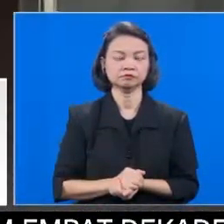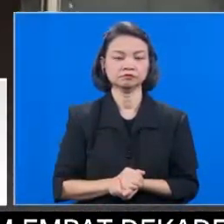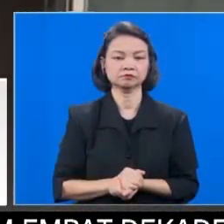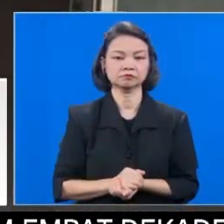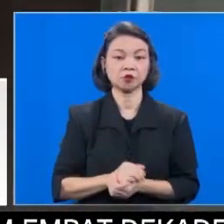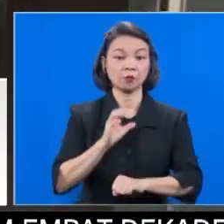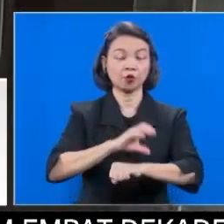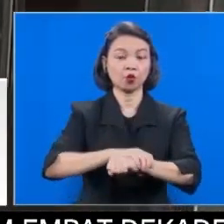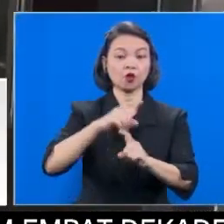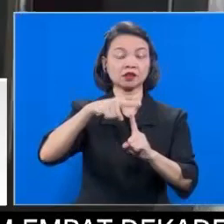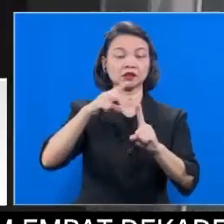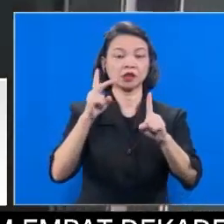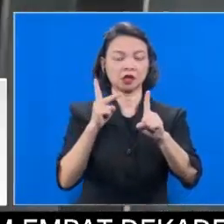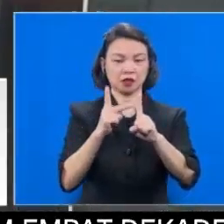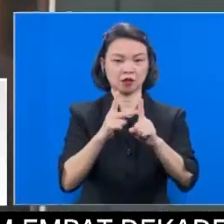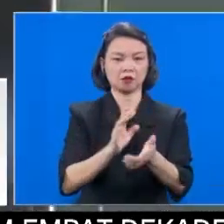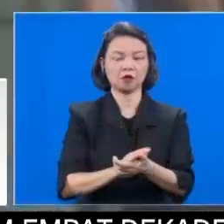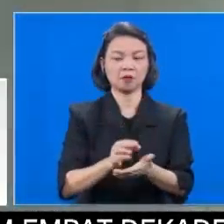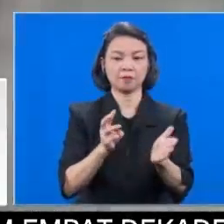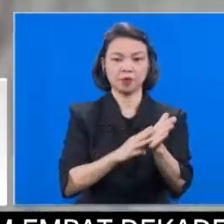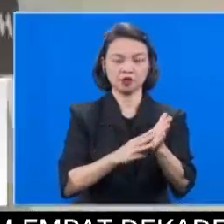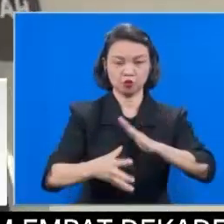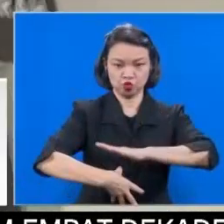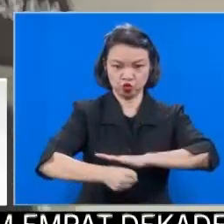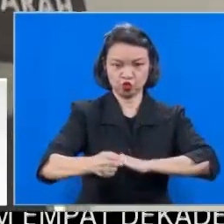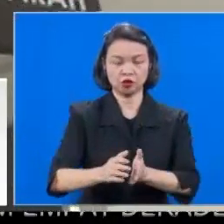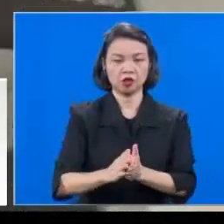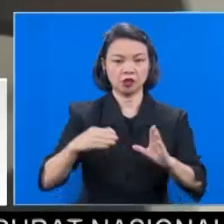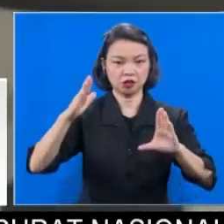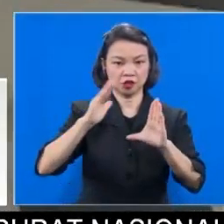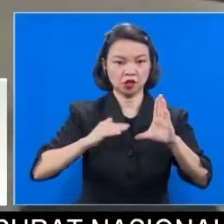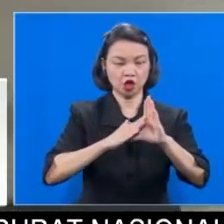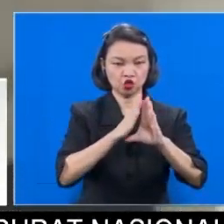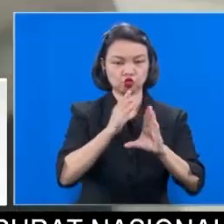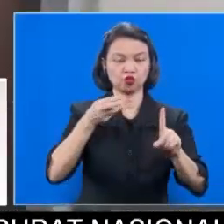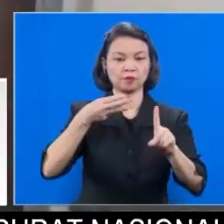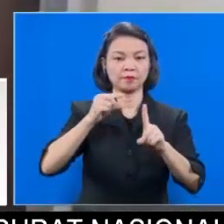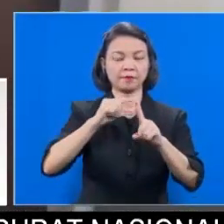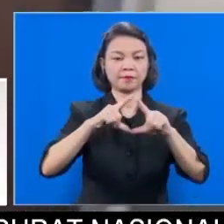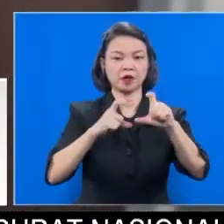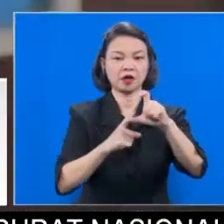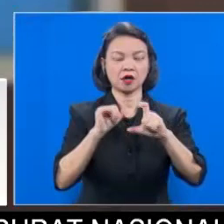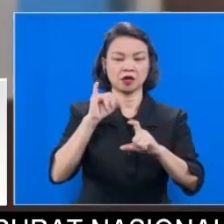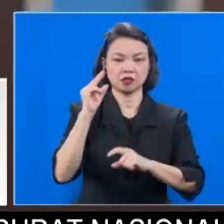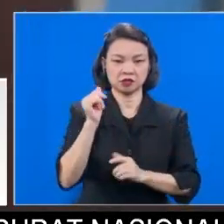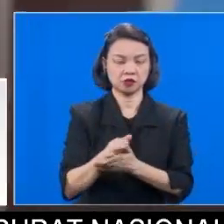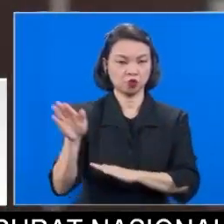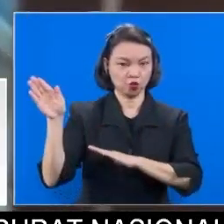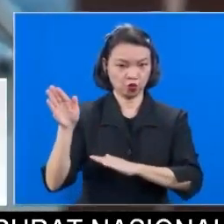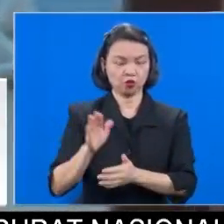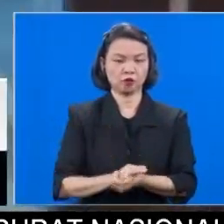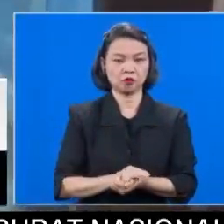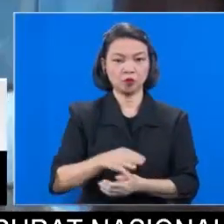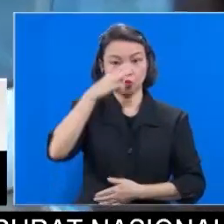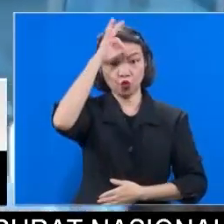Hai penangkapan th gurun sejumlah kasus pencurian di Tanjung Pasir Kecamatan Danau Teluk kota Jambi pada Selasa 10 berlalu mengakibatkan AKP